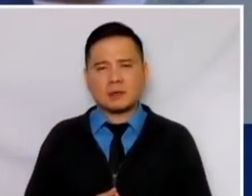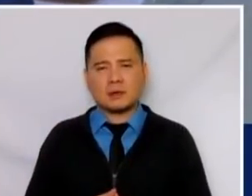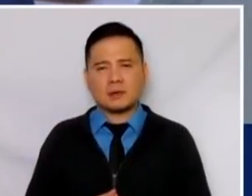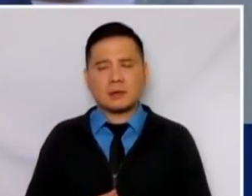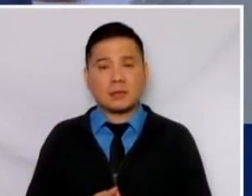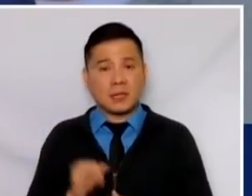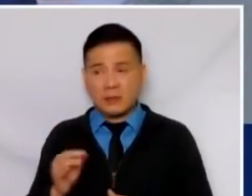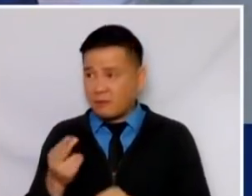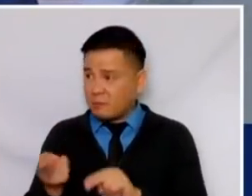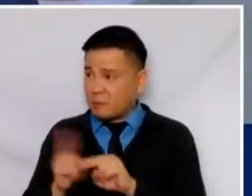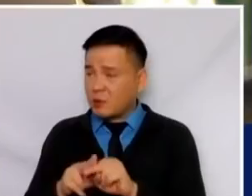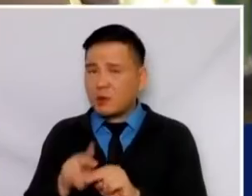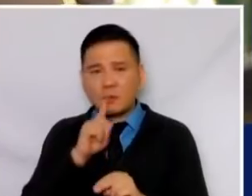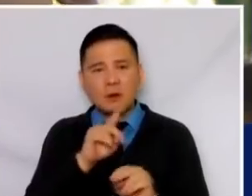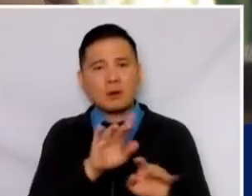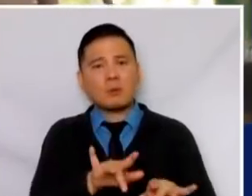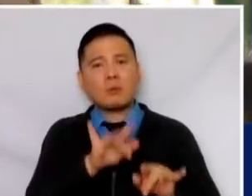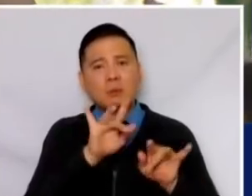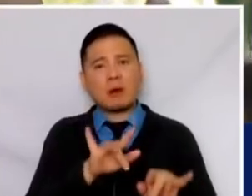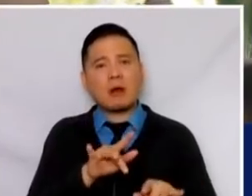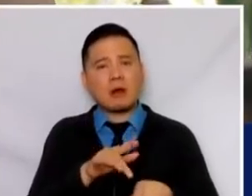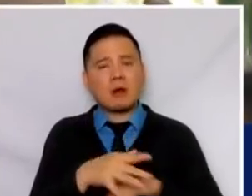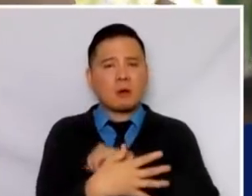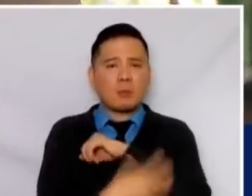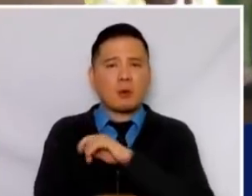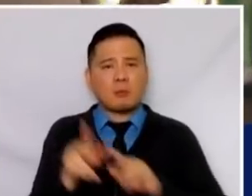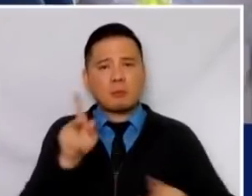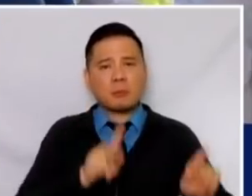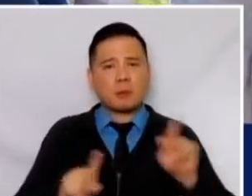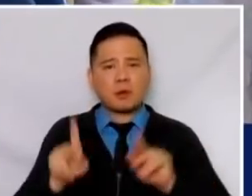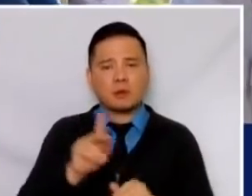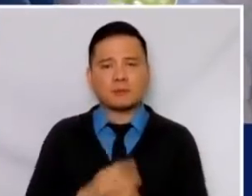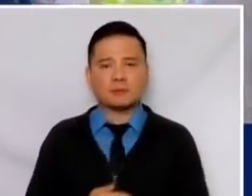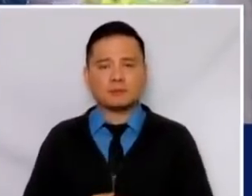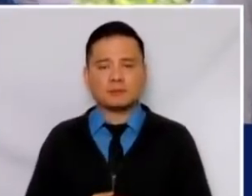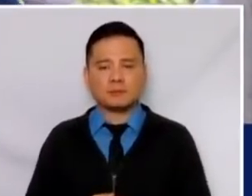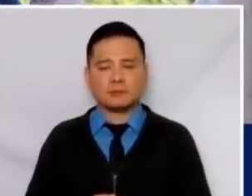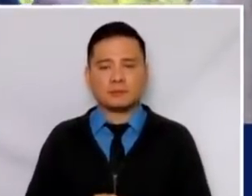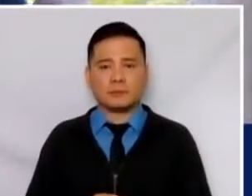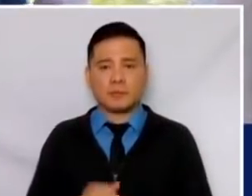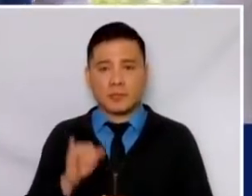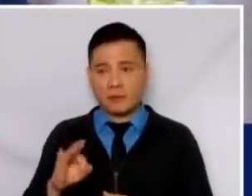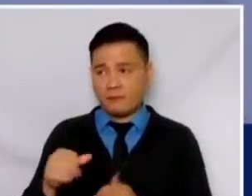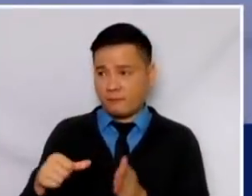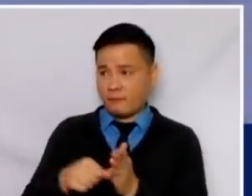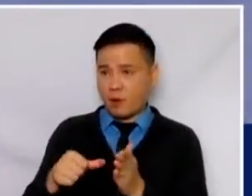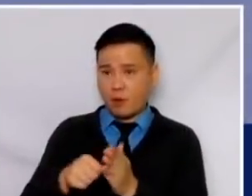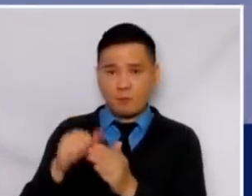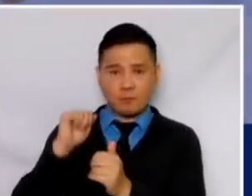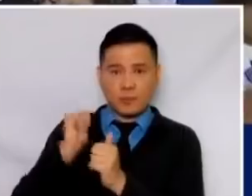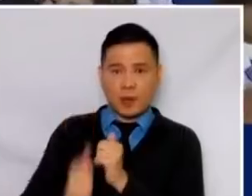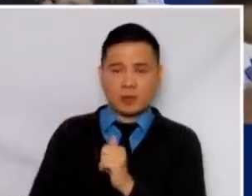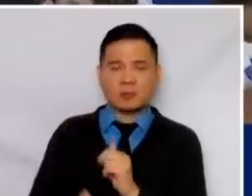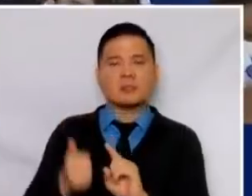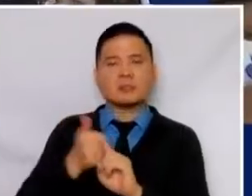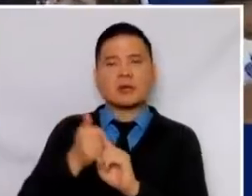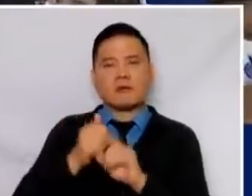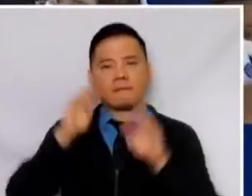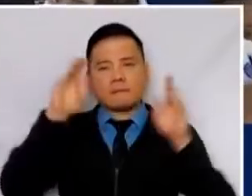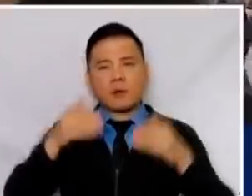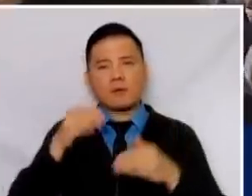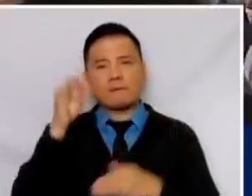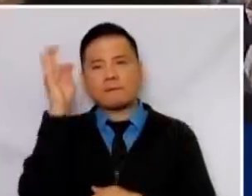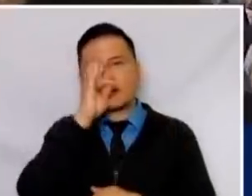na naman yung mahihirap nating kababayan. At kung papalarin sa halalan, Filipino First anya ang kanyang magiging